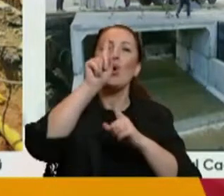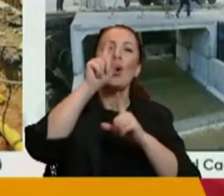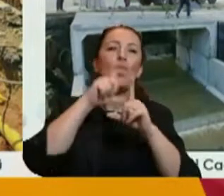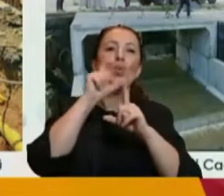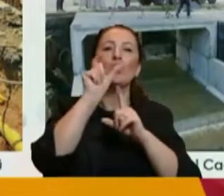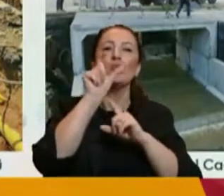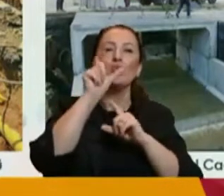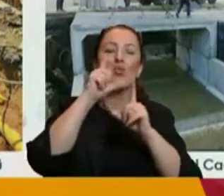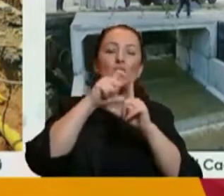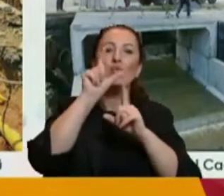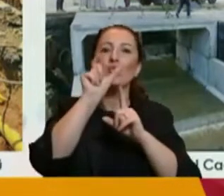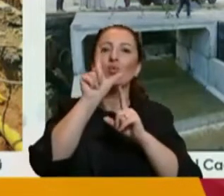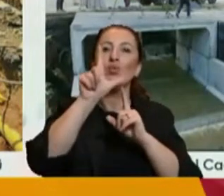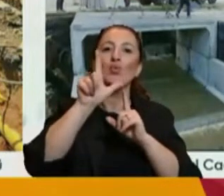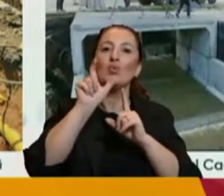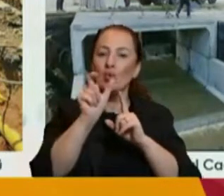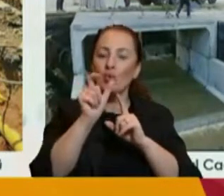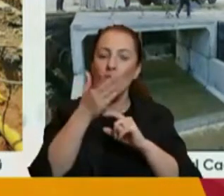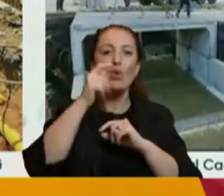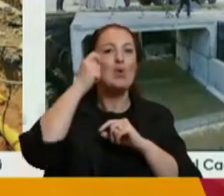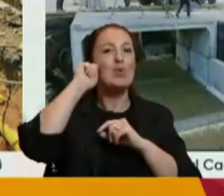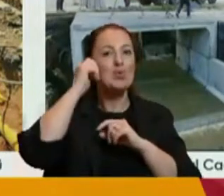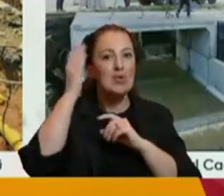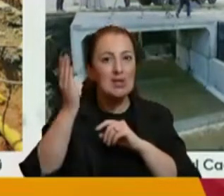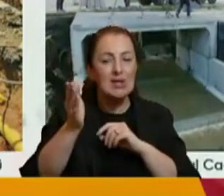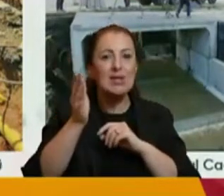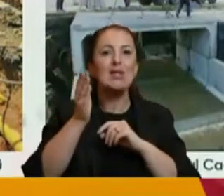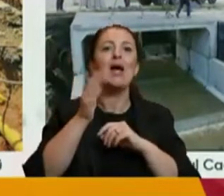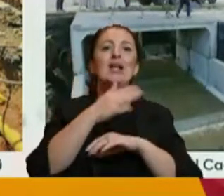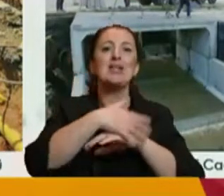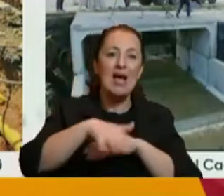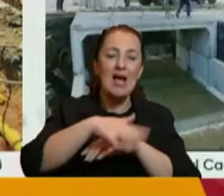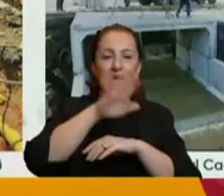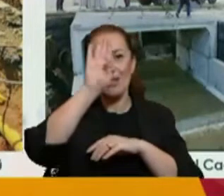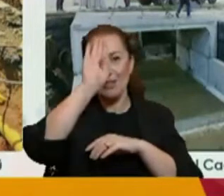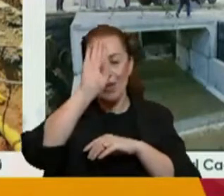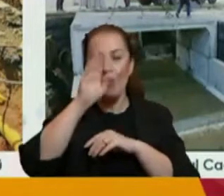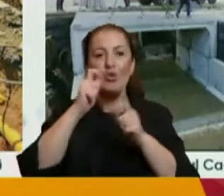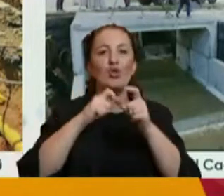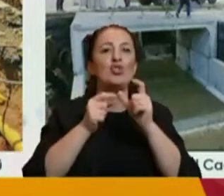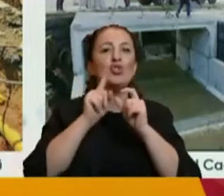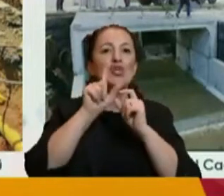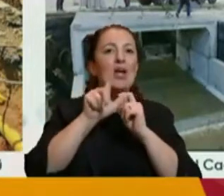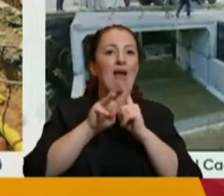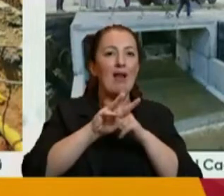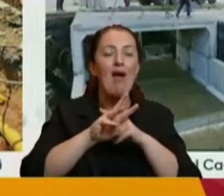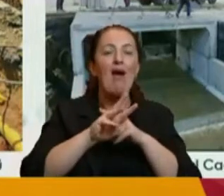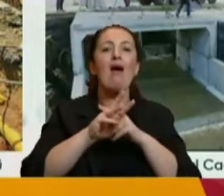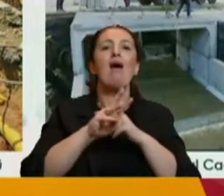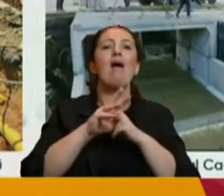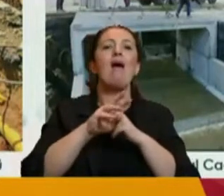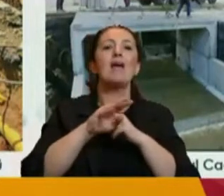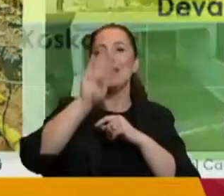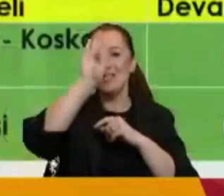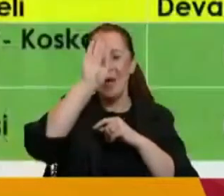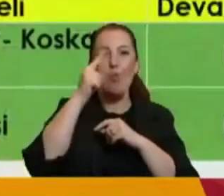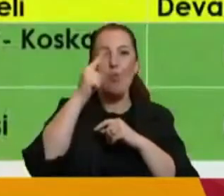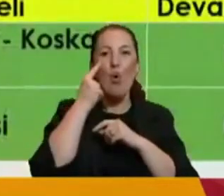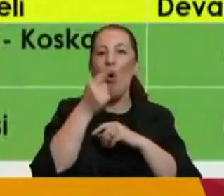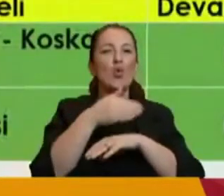Üsküdar Libadiye desteği yönü sayköy İstanbul Şile sahilköy İstanbul Caddesi haşmetli